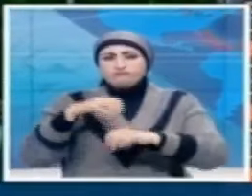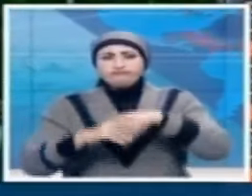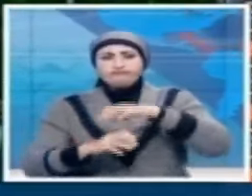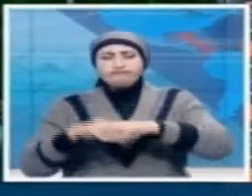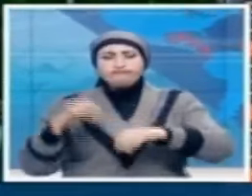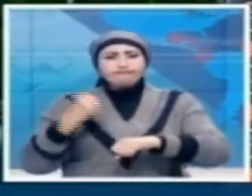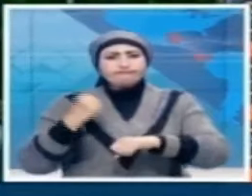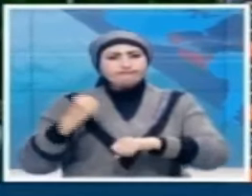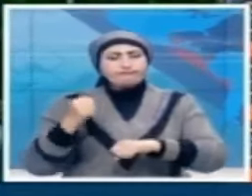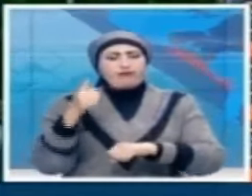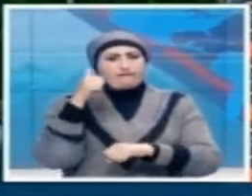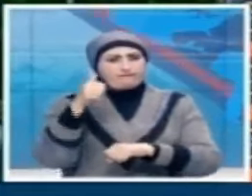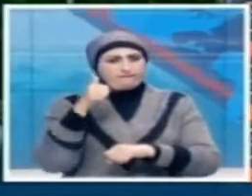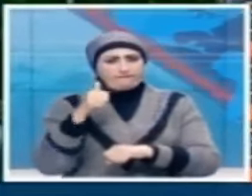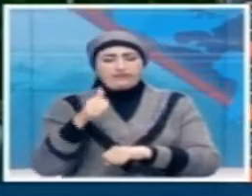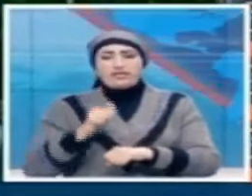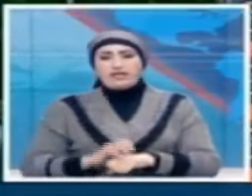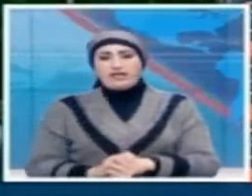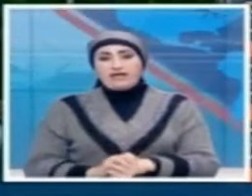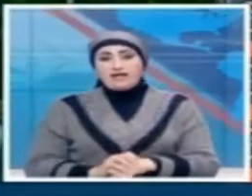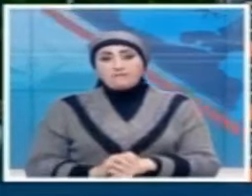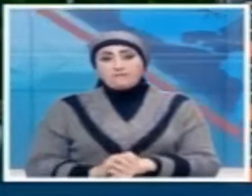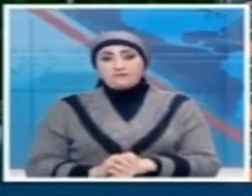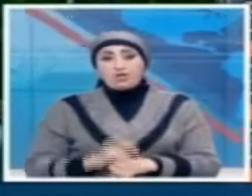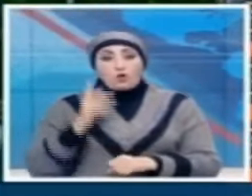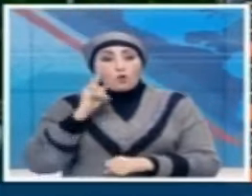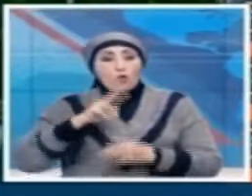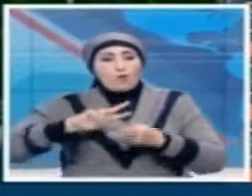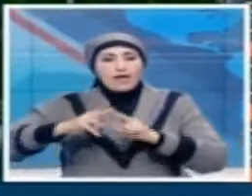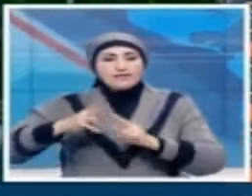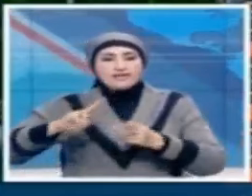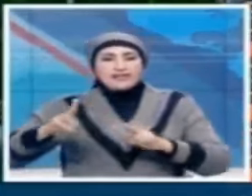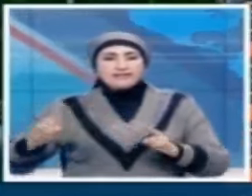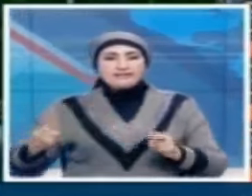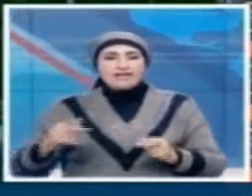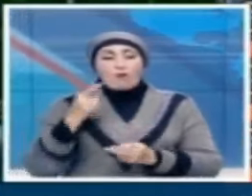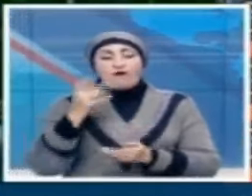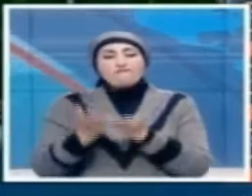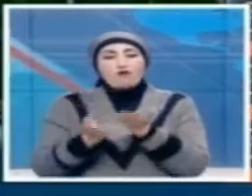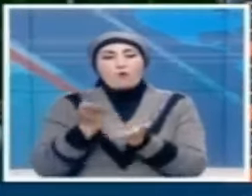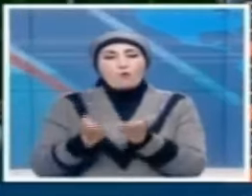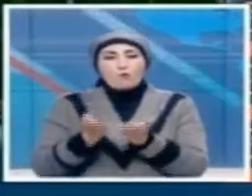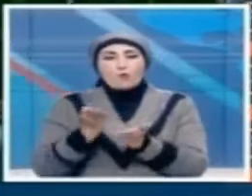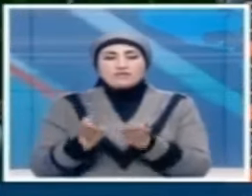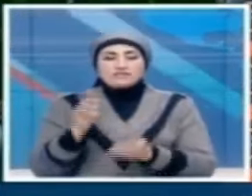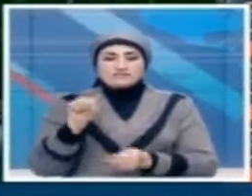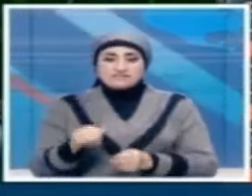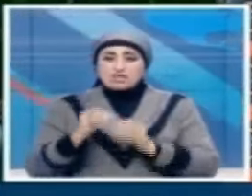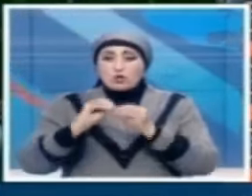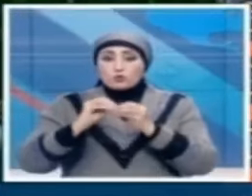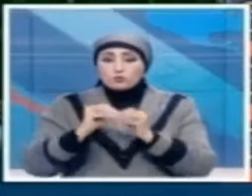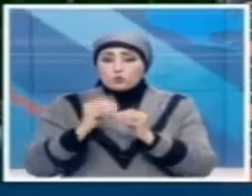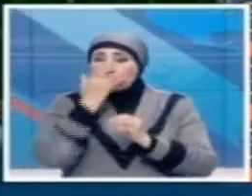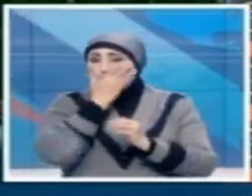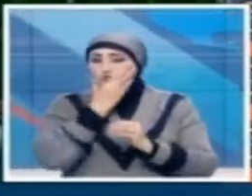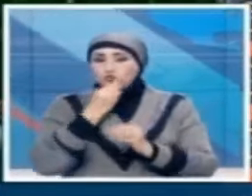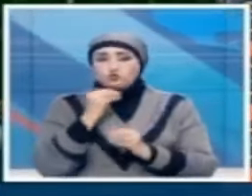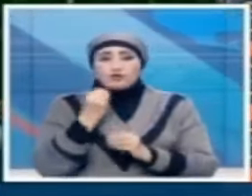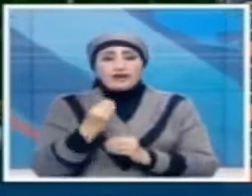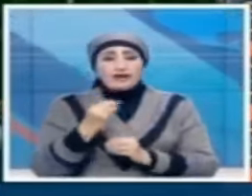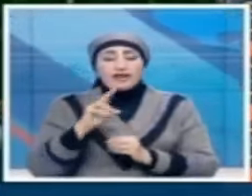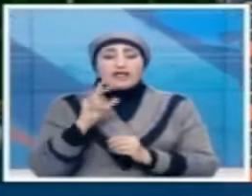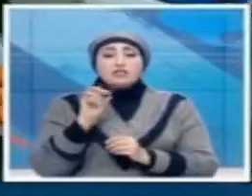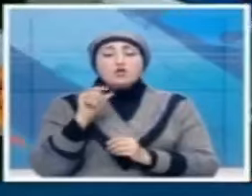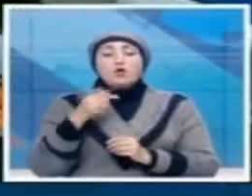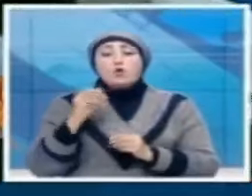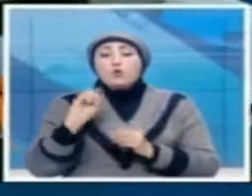العلميه وافضلها واعلاها واخرها، وينوع في وزن المنتج ونوعه وشكله، لان كل نوع من دول